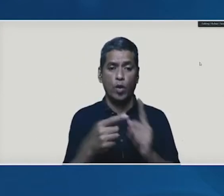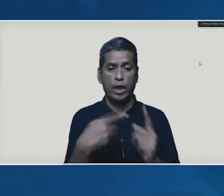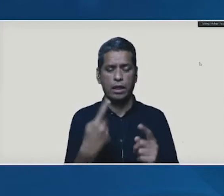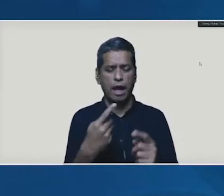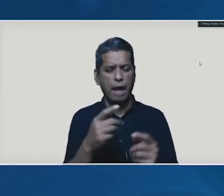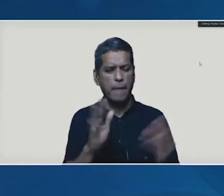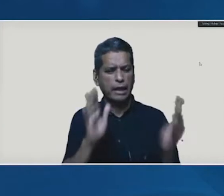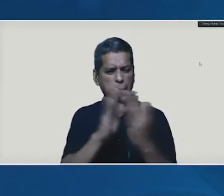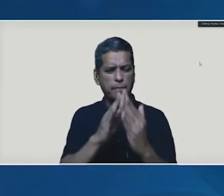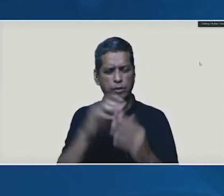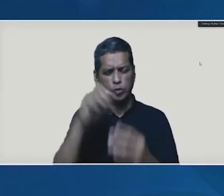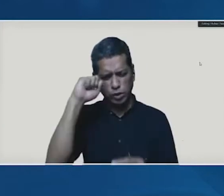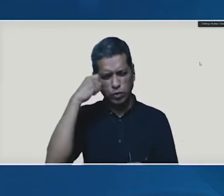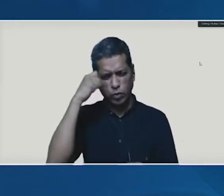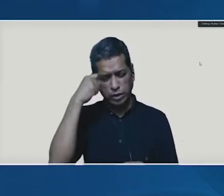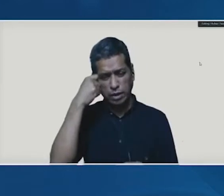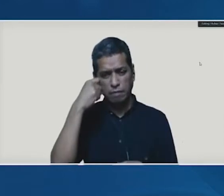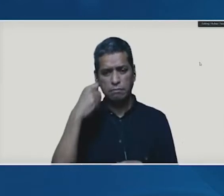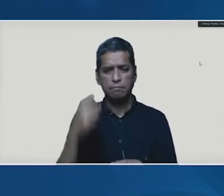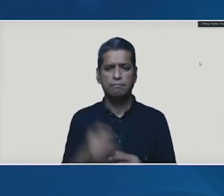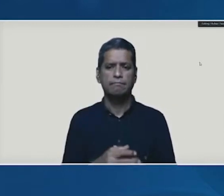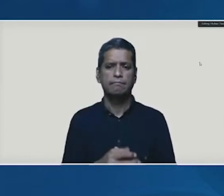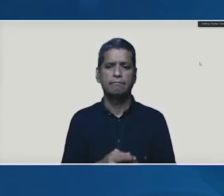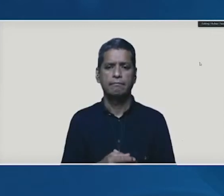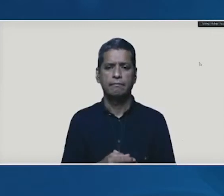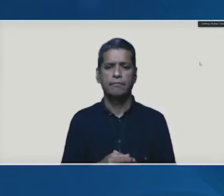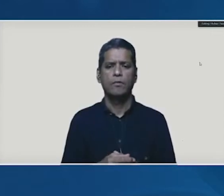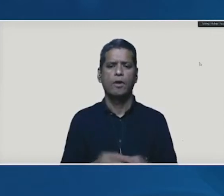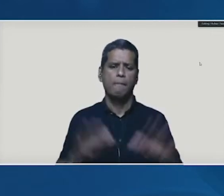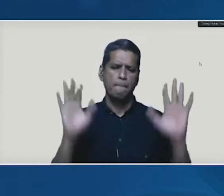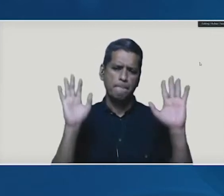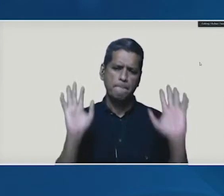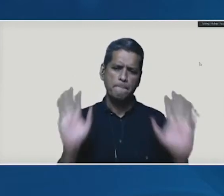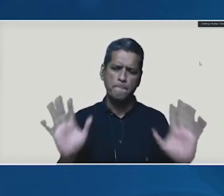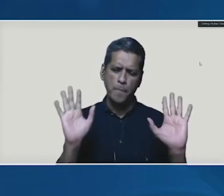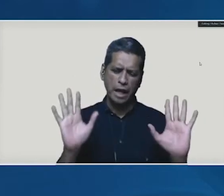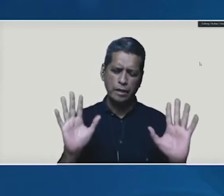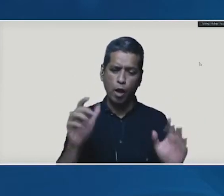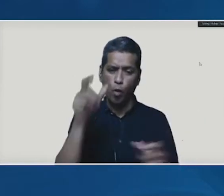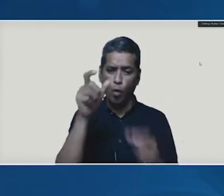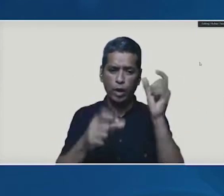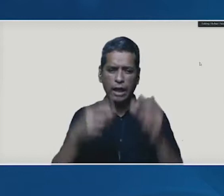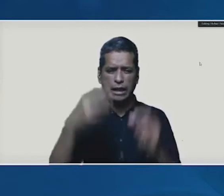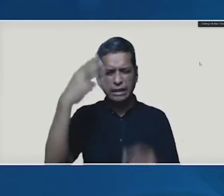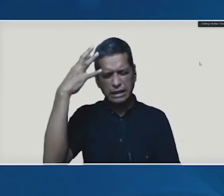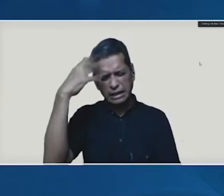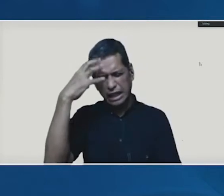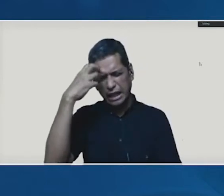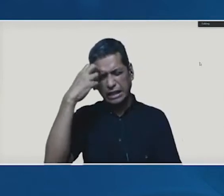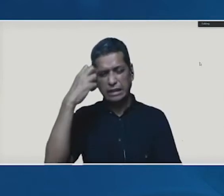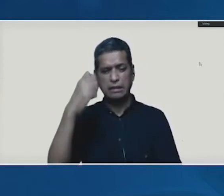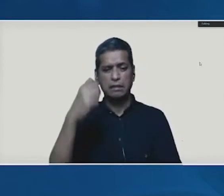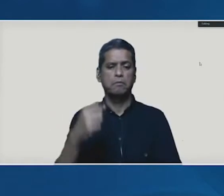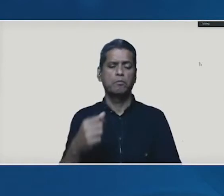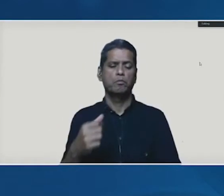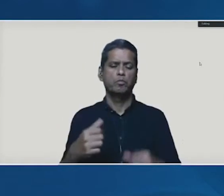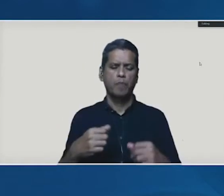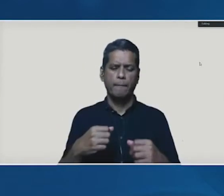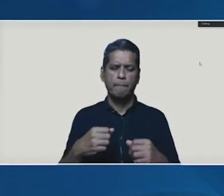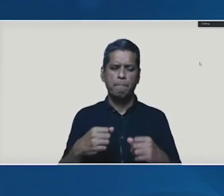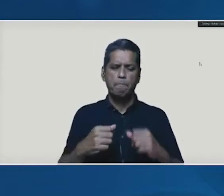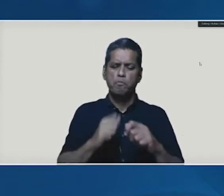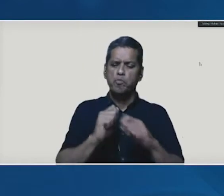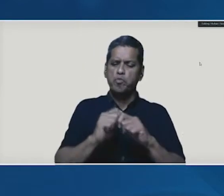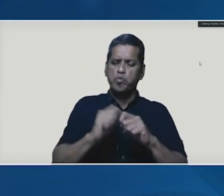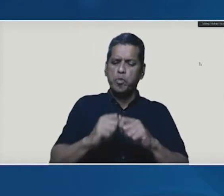berapa banyak ada banyak orang yang frustrasi menyelesaikan masalahnya dengan kemampuannya sendiri